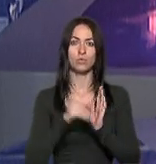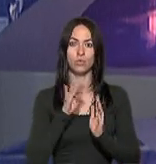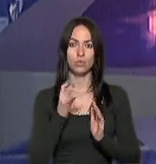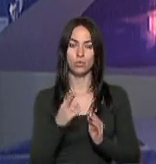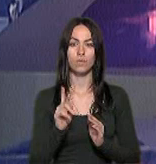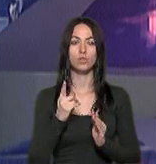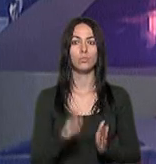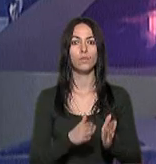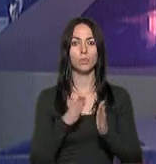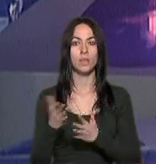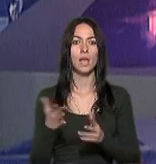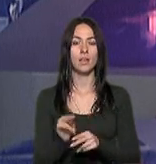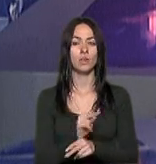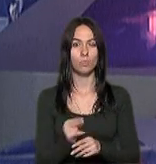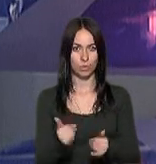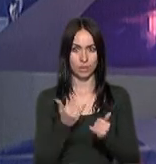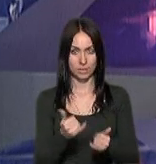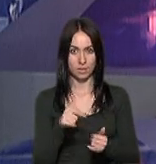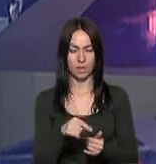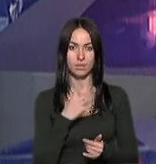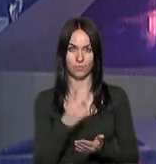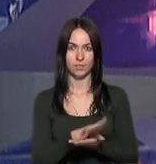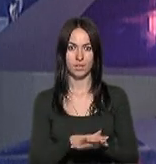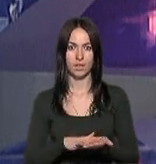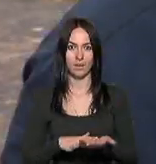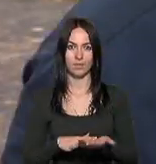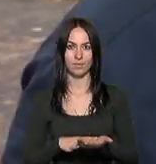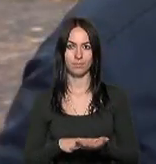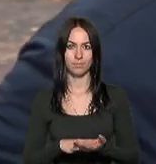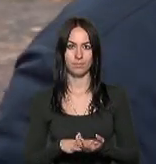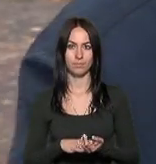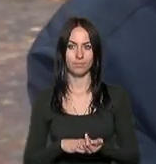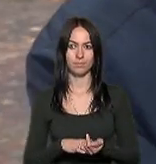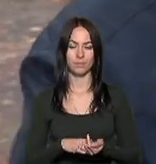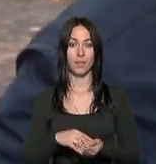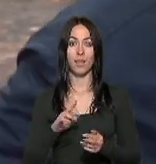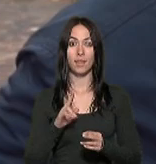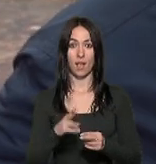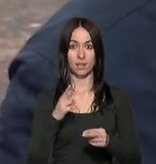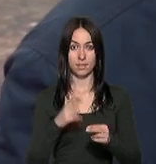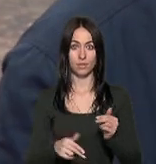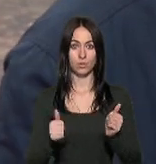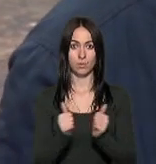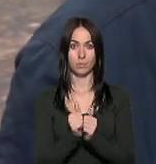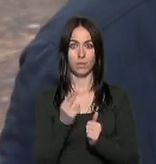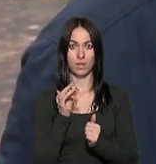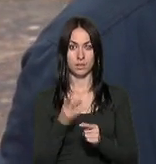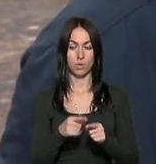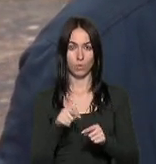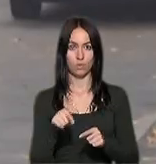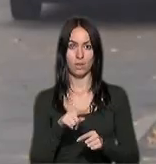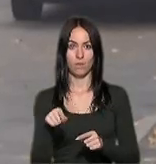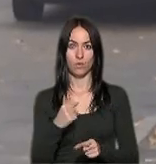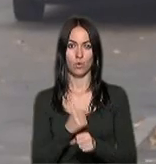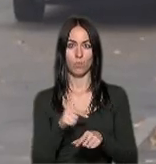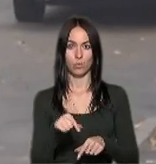відтермінували та які роботи проводять зараз, у сюжеті Маргарити Дешкіної. Як закінчили біля цирку, ось це вони роблять тут